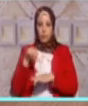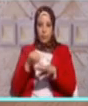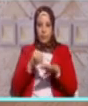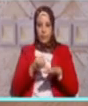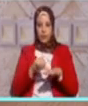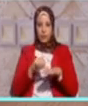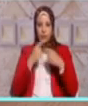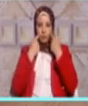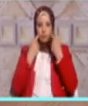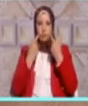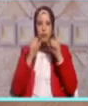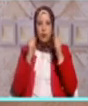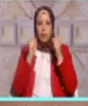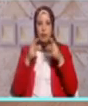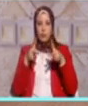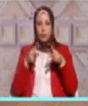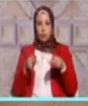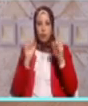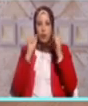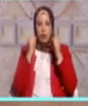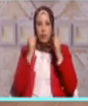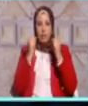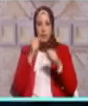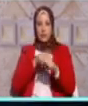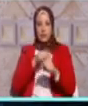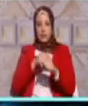فيها هتقطع الكهرباء من الساعه كام للساعه كام